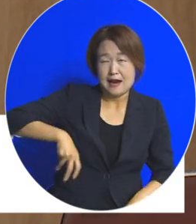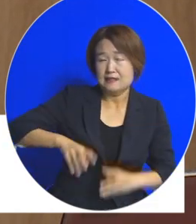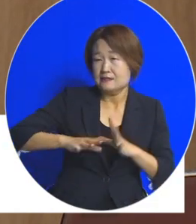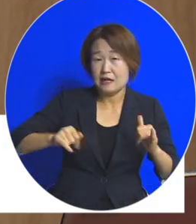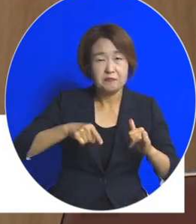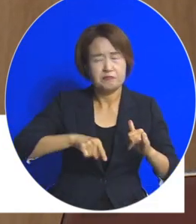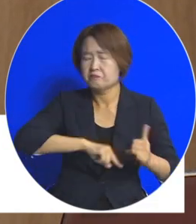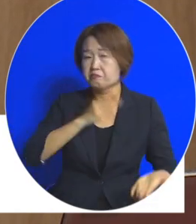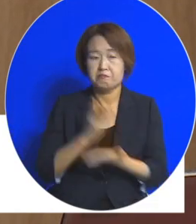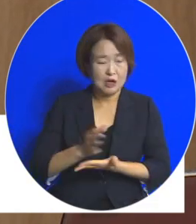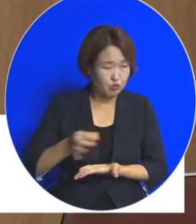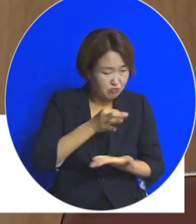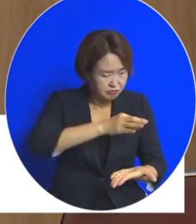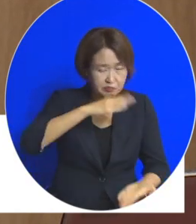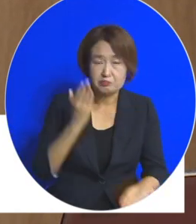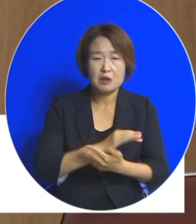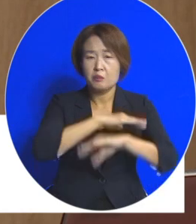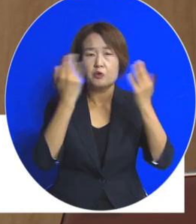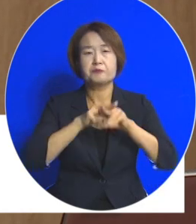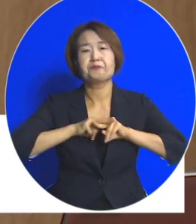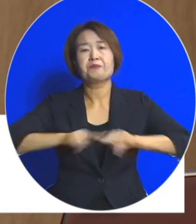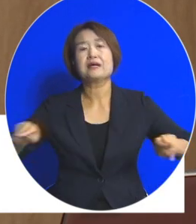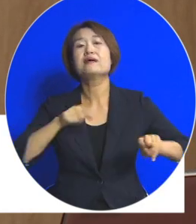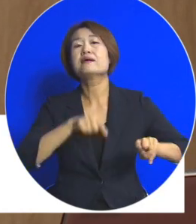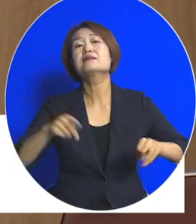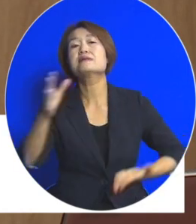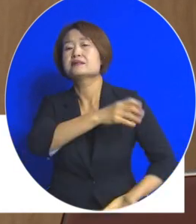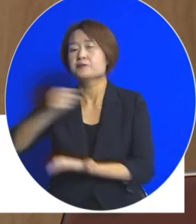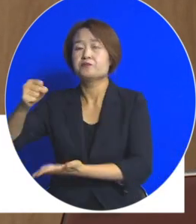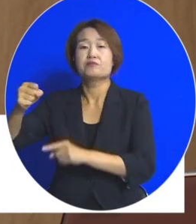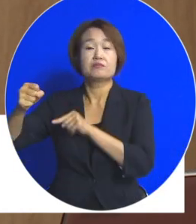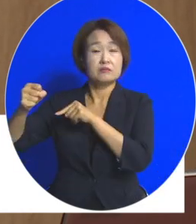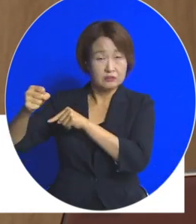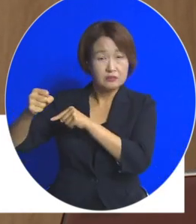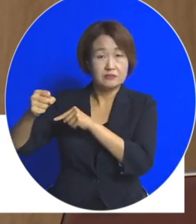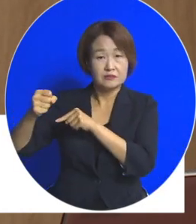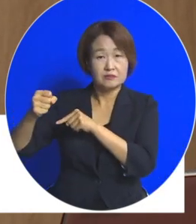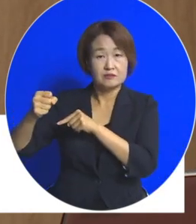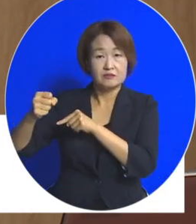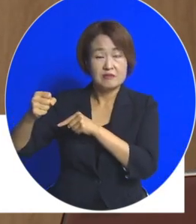전부 폐지하고 그 재원으로